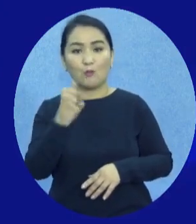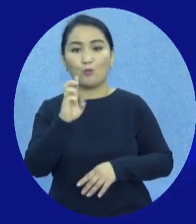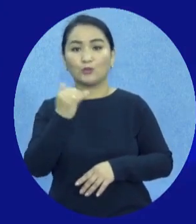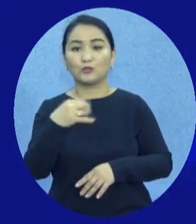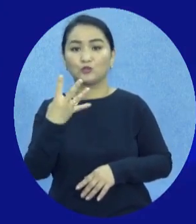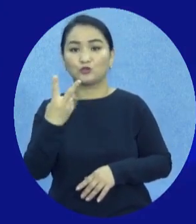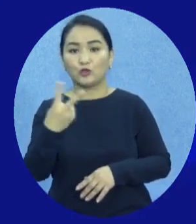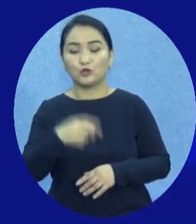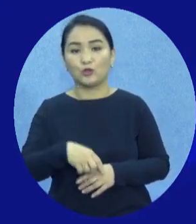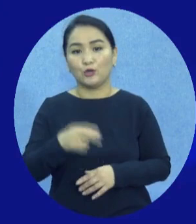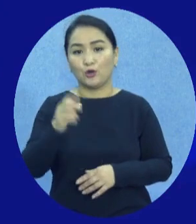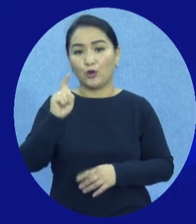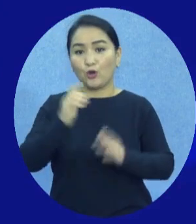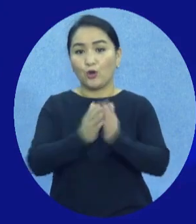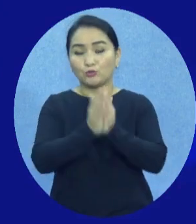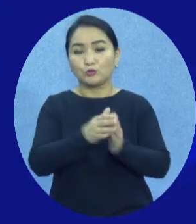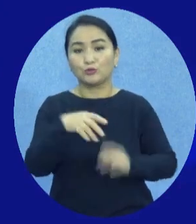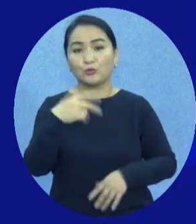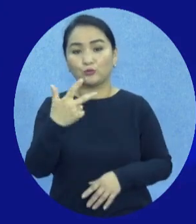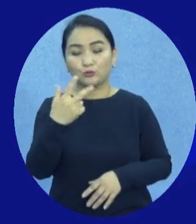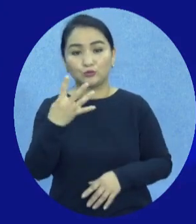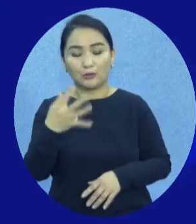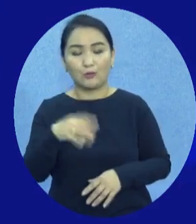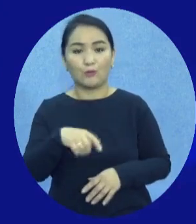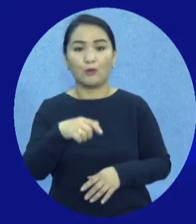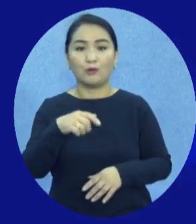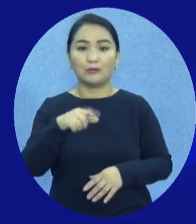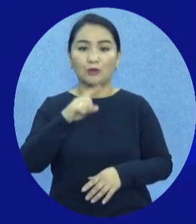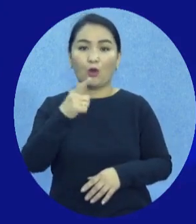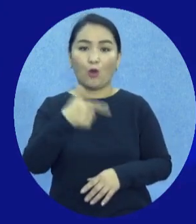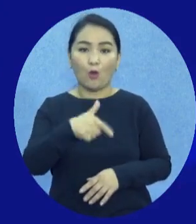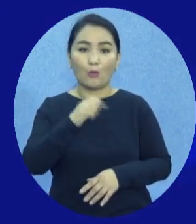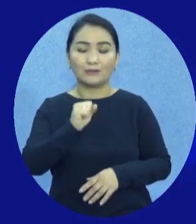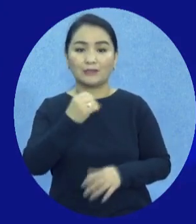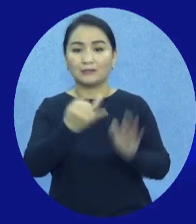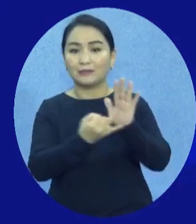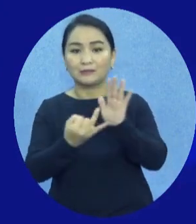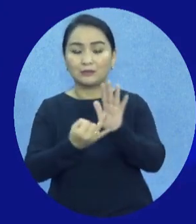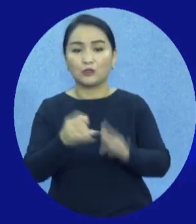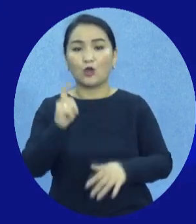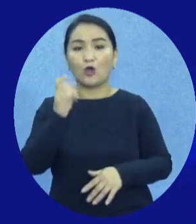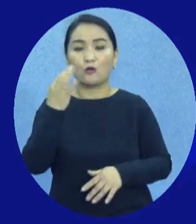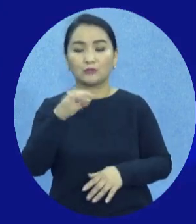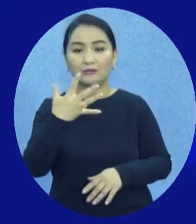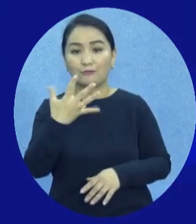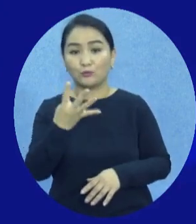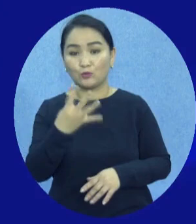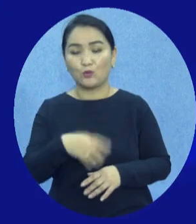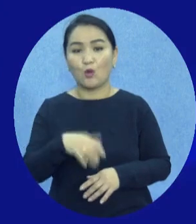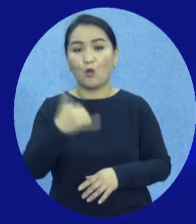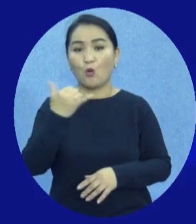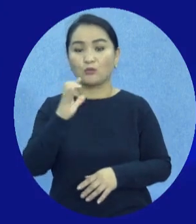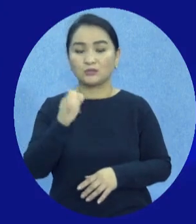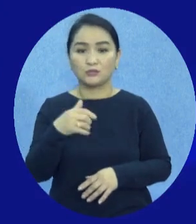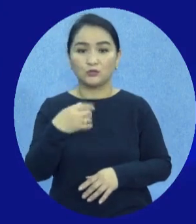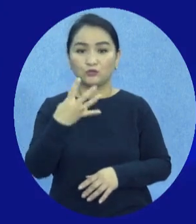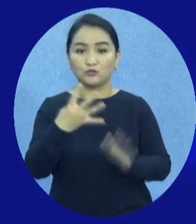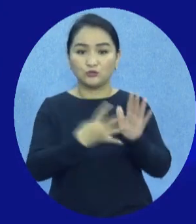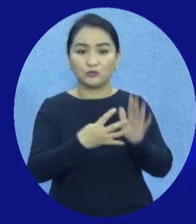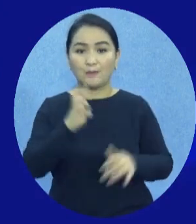35, Завхан дээр 32, Говь Алтай дээр 77, Ховдод 54, Увсад 49, Баян Улгий дээр 35